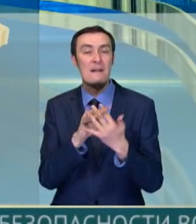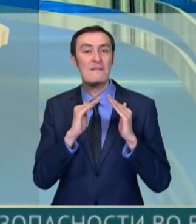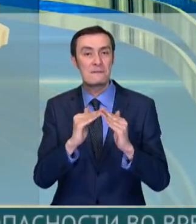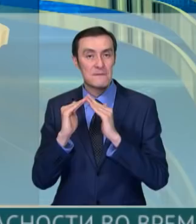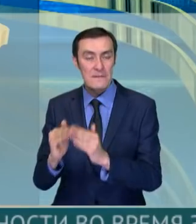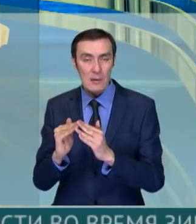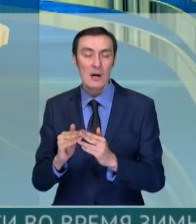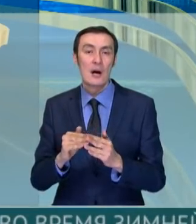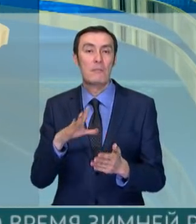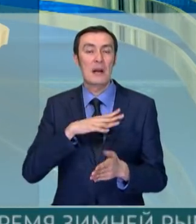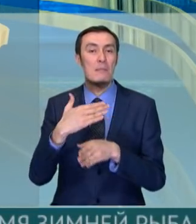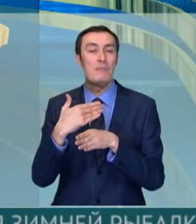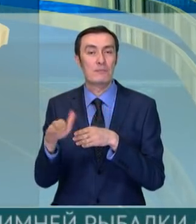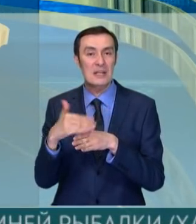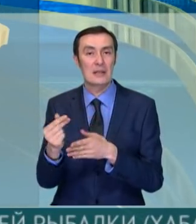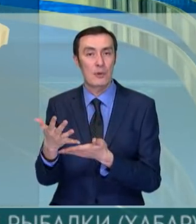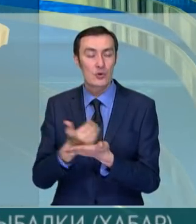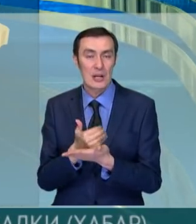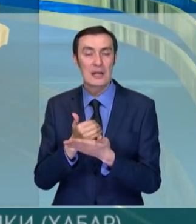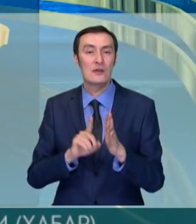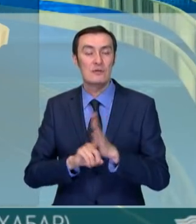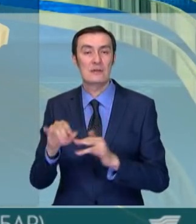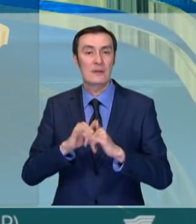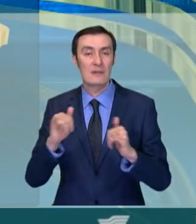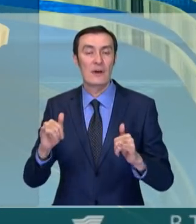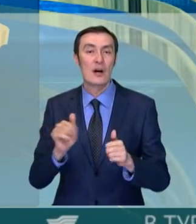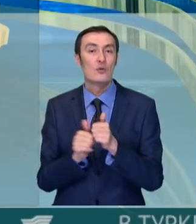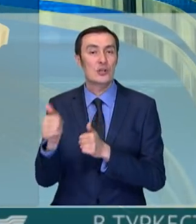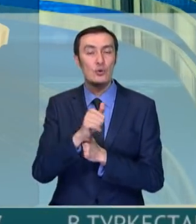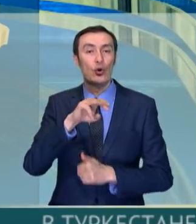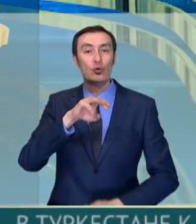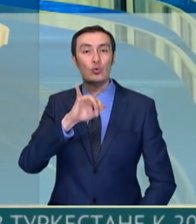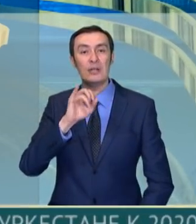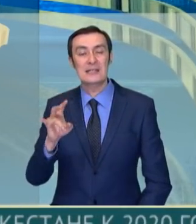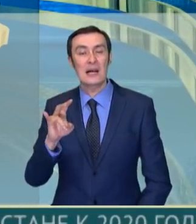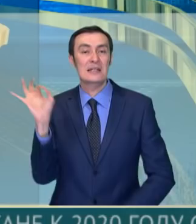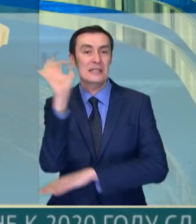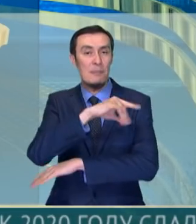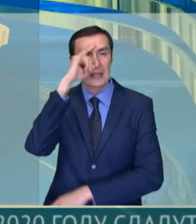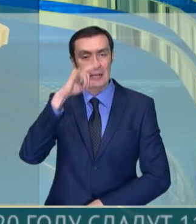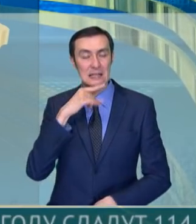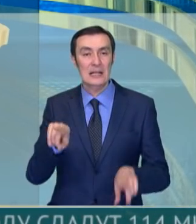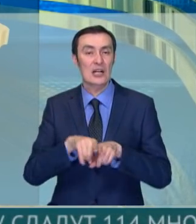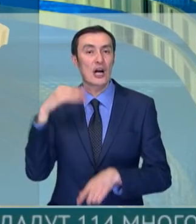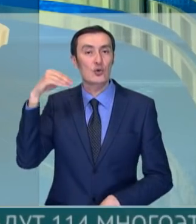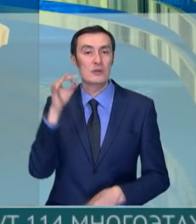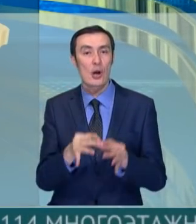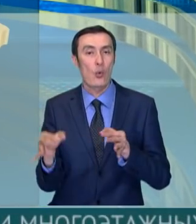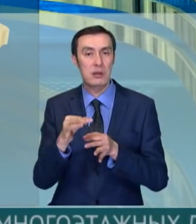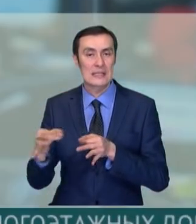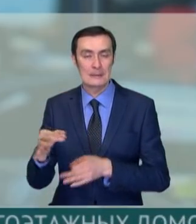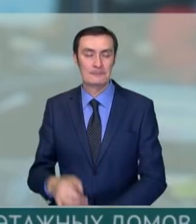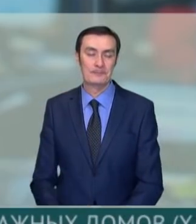завозят маточное поголовье. По экспорту говядины в стране лидирует Туркестанская, Западно-Казахстанская и Актюбинская области.